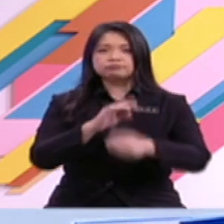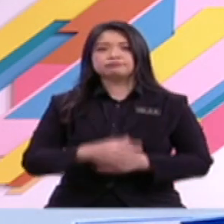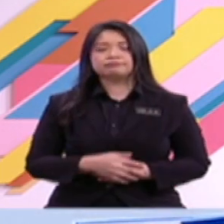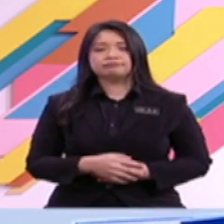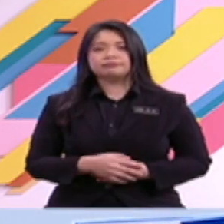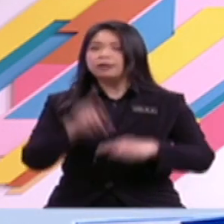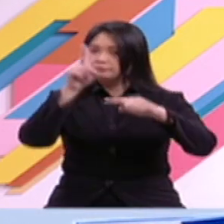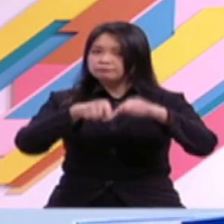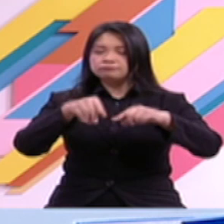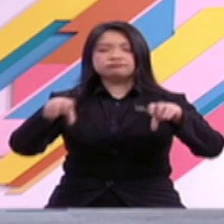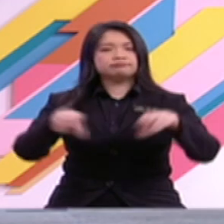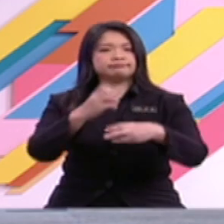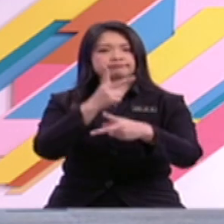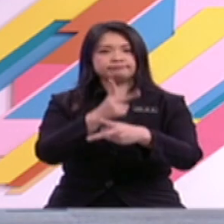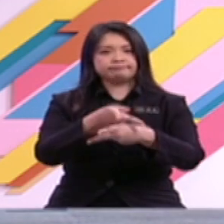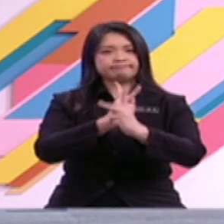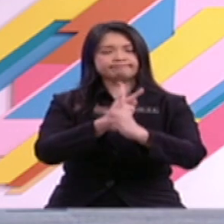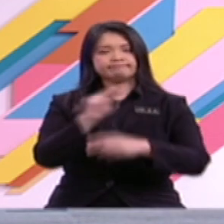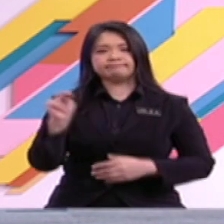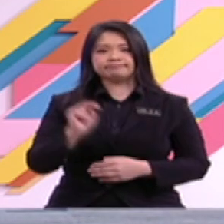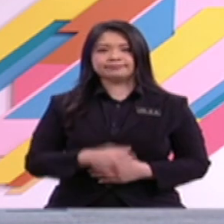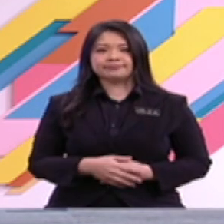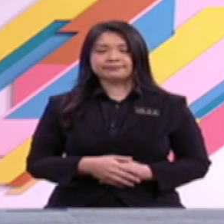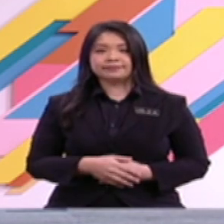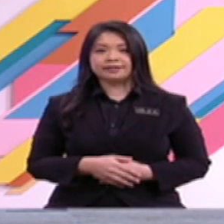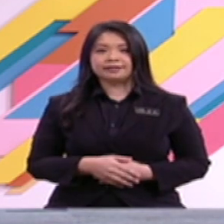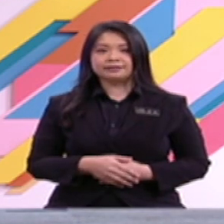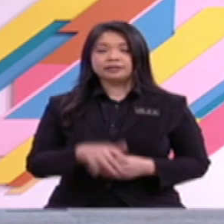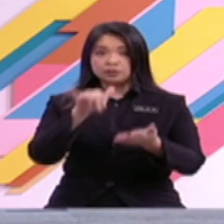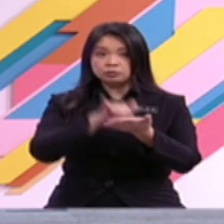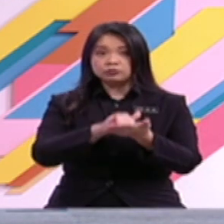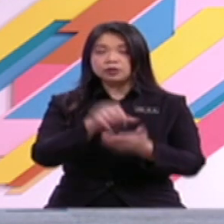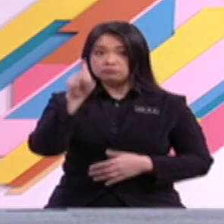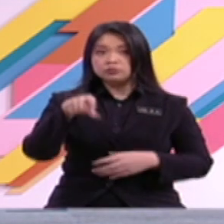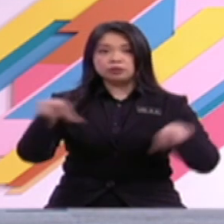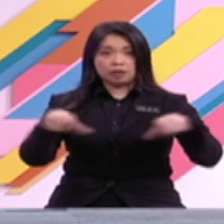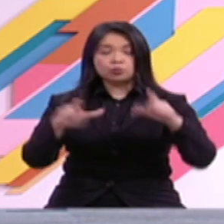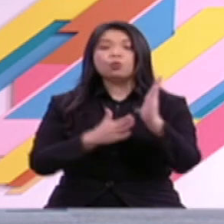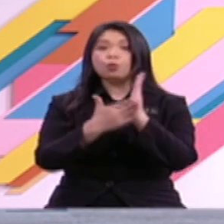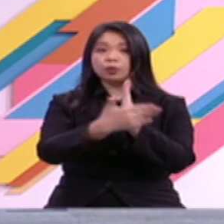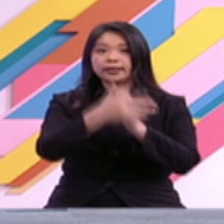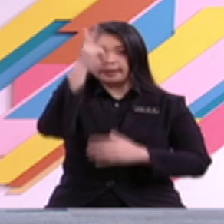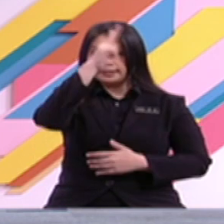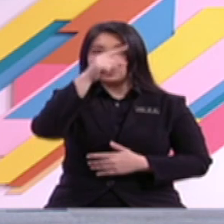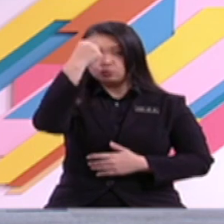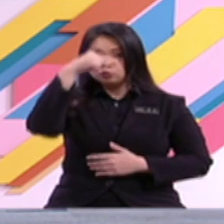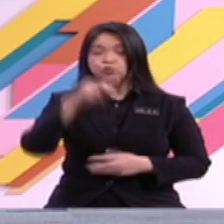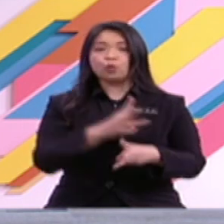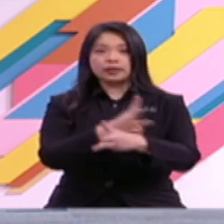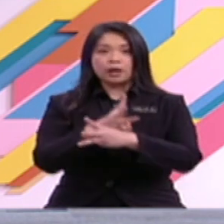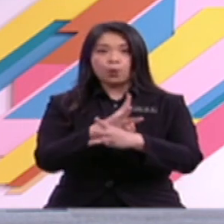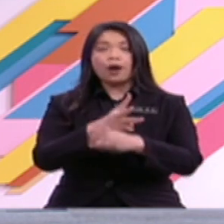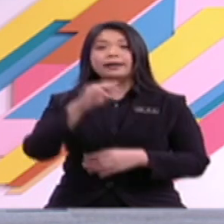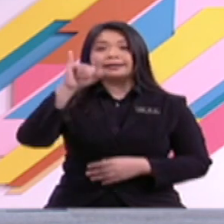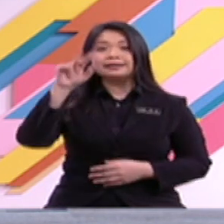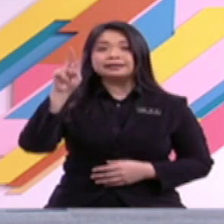tinggal melimpah Age itu yang perlu dilakukan oleh kerajaan untuk mengawal inflasi